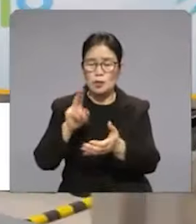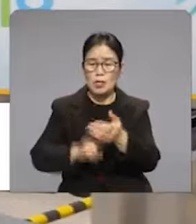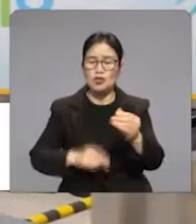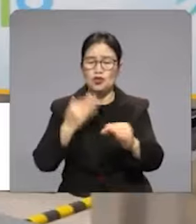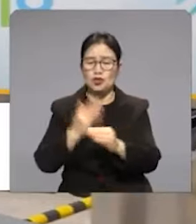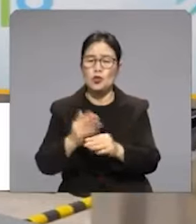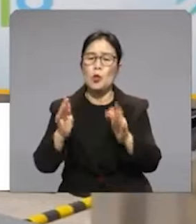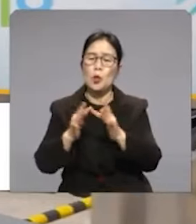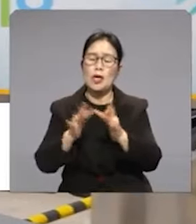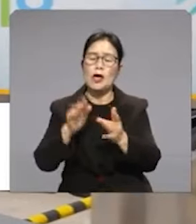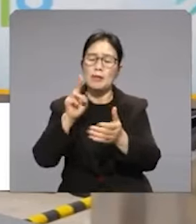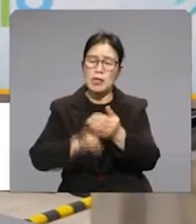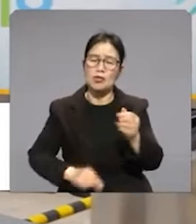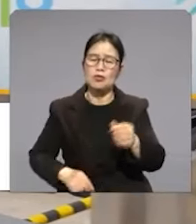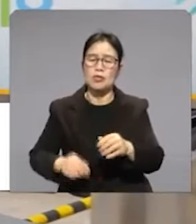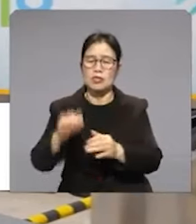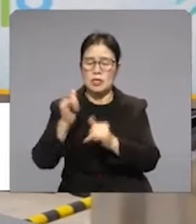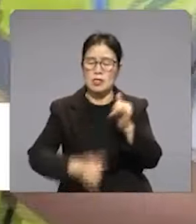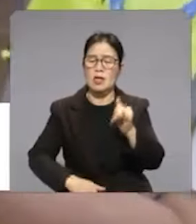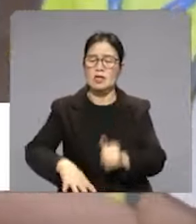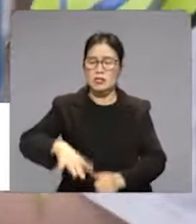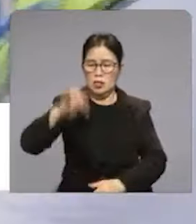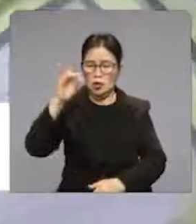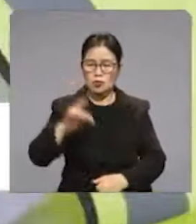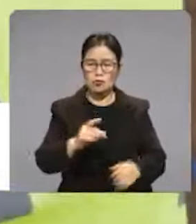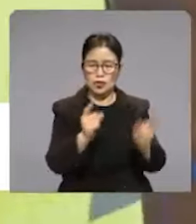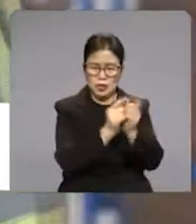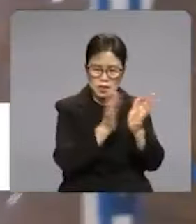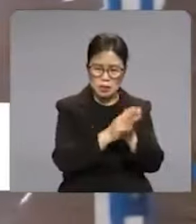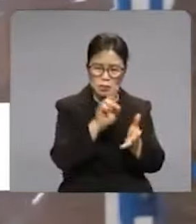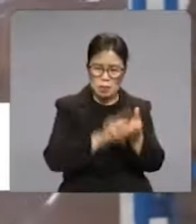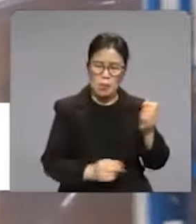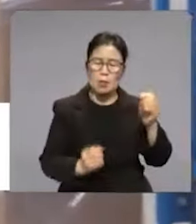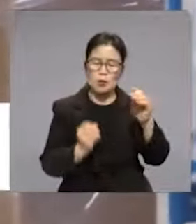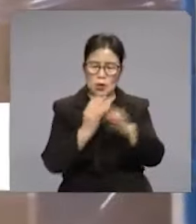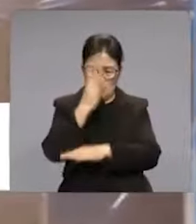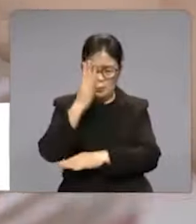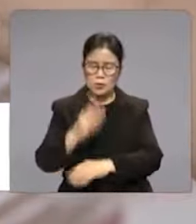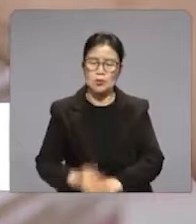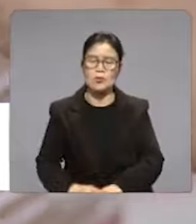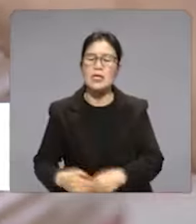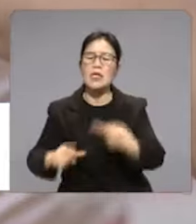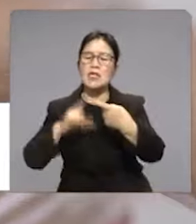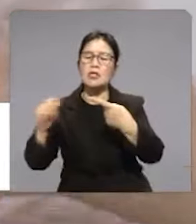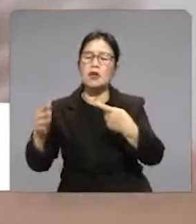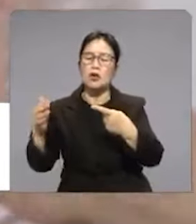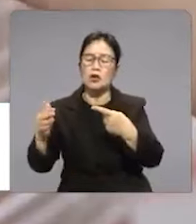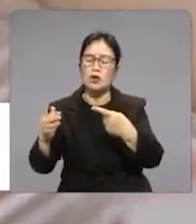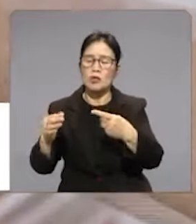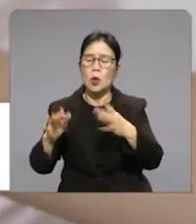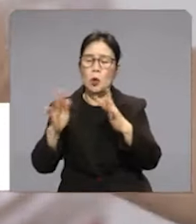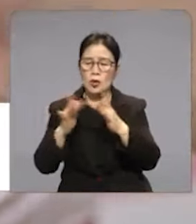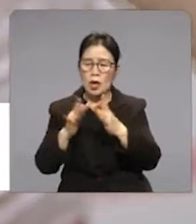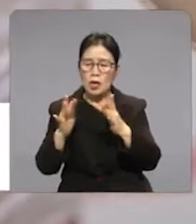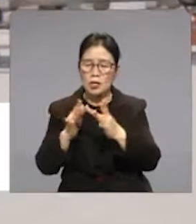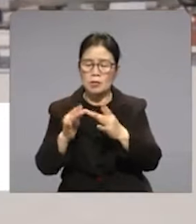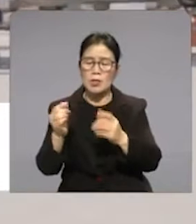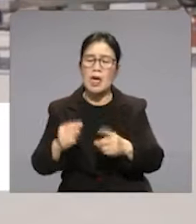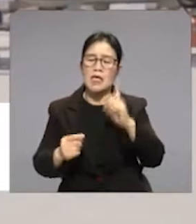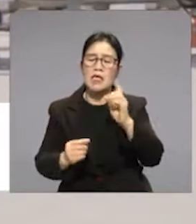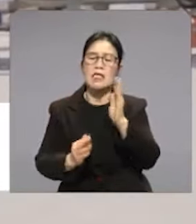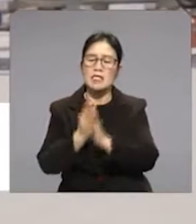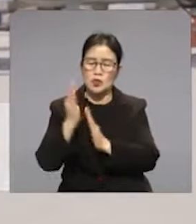중 온라인 매출 비중이 사상 처음으로 오프라인을 넘어섰고 지난 1월에도 온라인 매출은 오프라인을